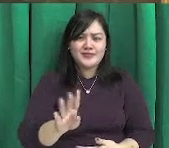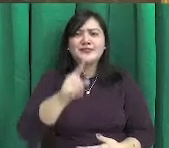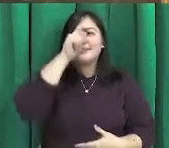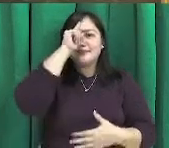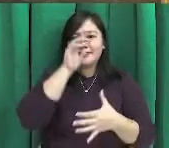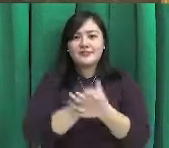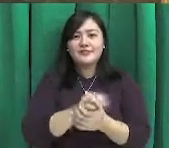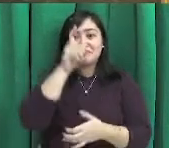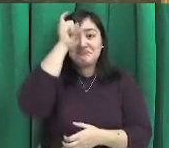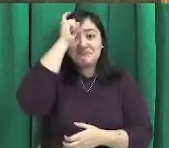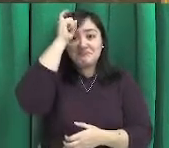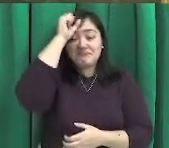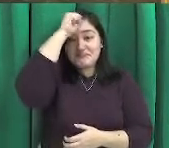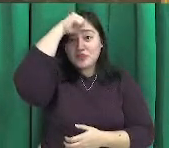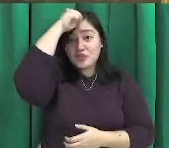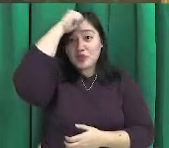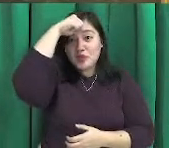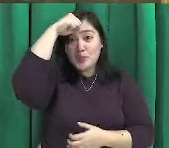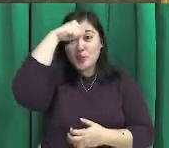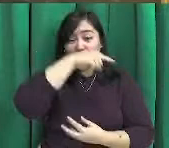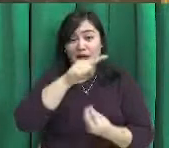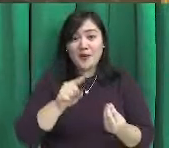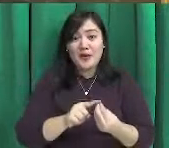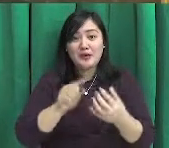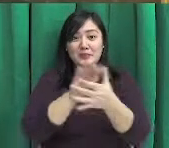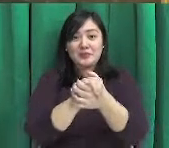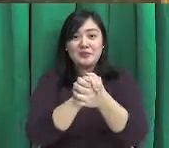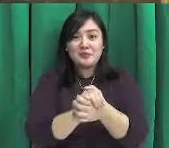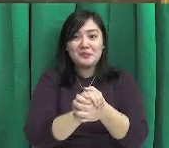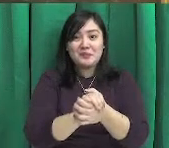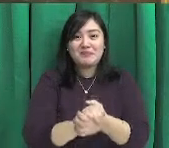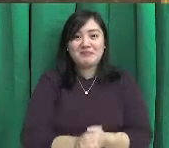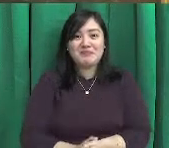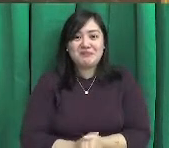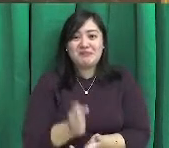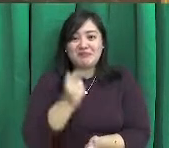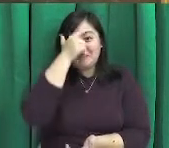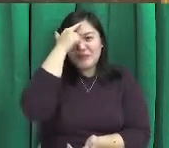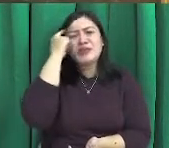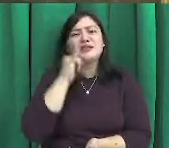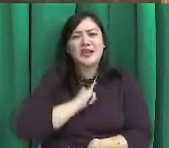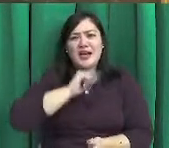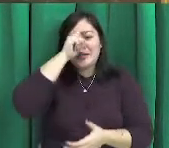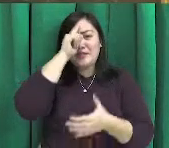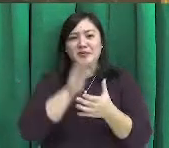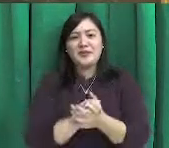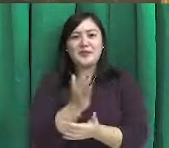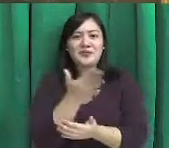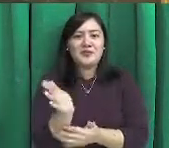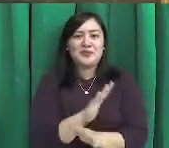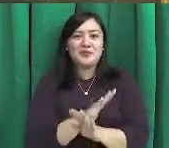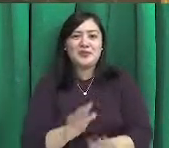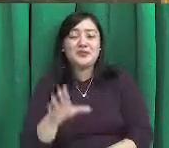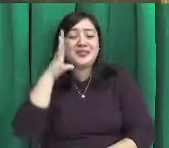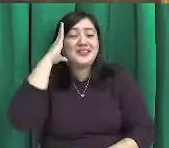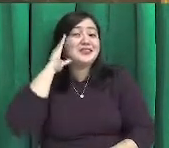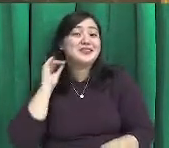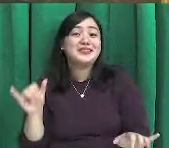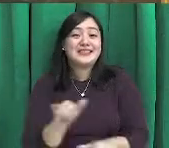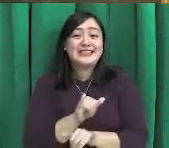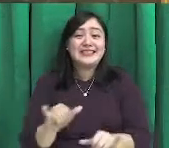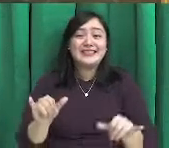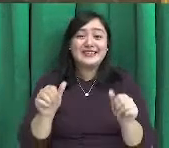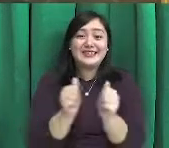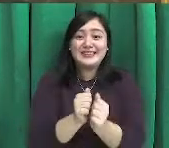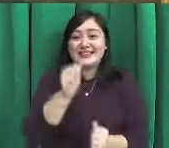No? Sapagat hindi pa kayo nakaranas ng karaming asawa, na ganun kinto karaming asawa